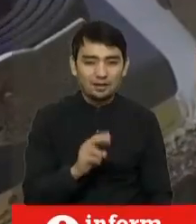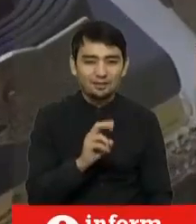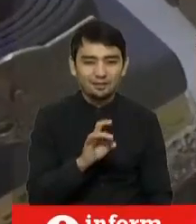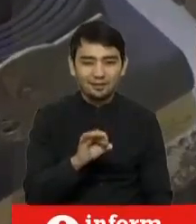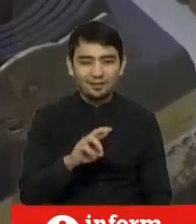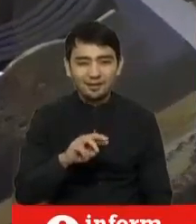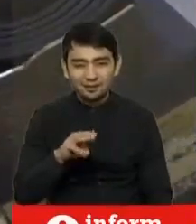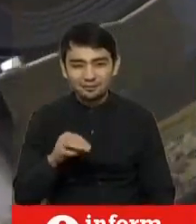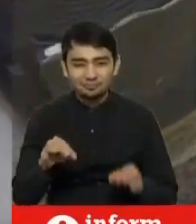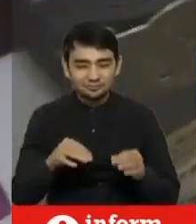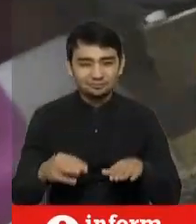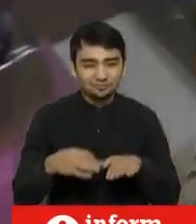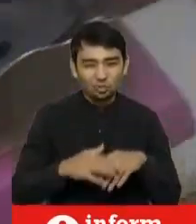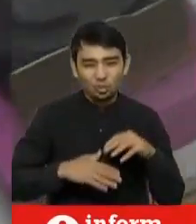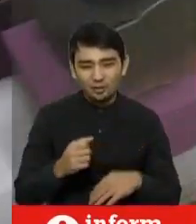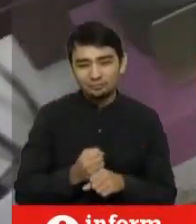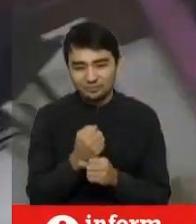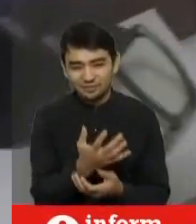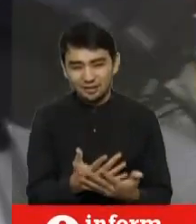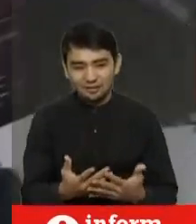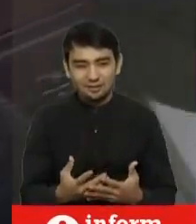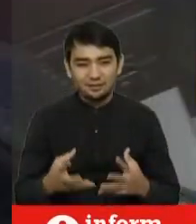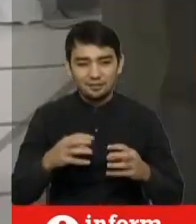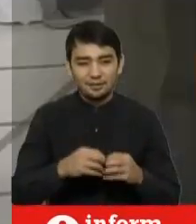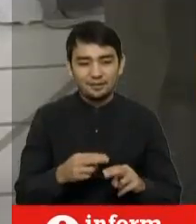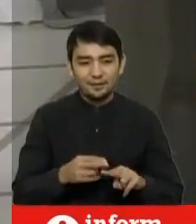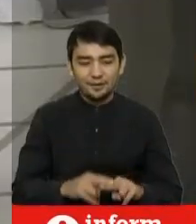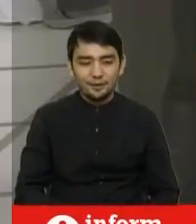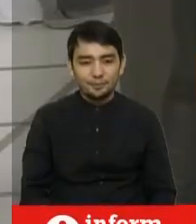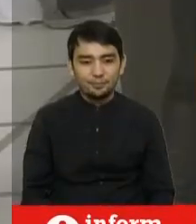субсидируют аренду здания. Анастасия Новикова, Дарын Абдиев, Абзал Турабеков, Информбюро Шымкент.